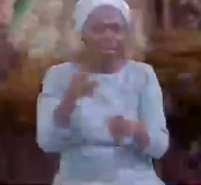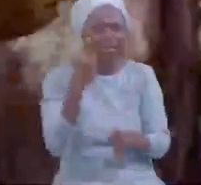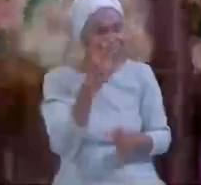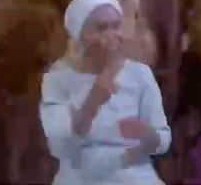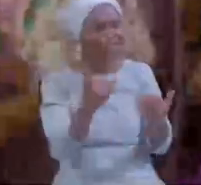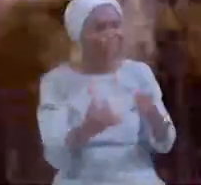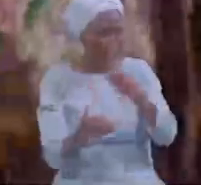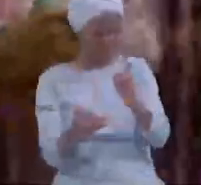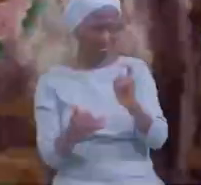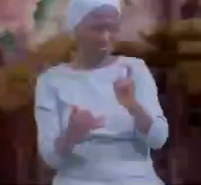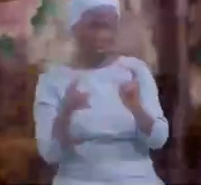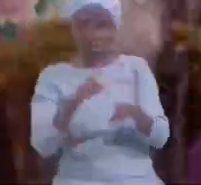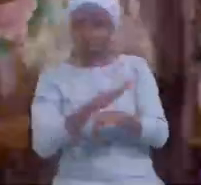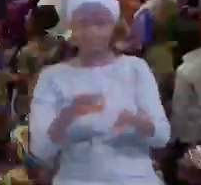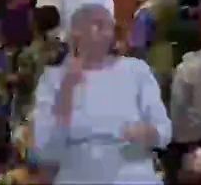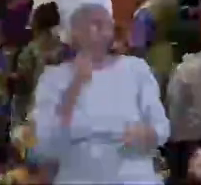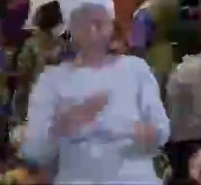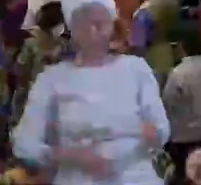Vous ne voyez plus la stérilité.